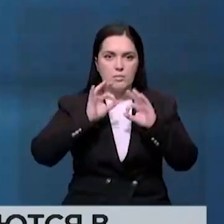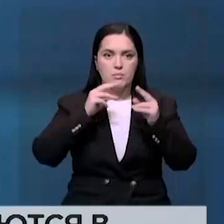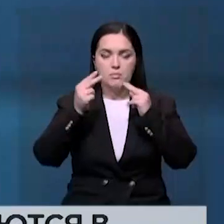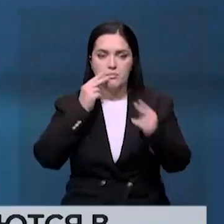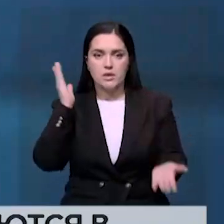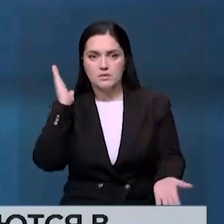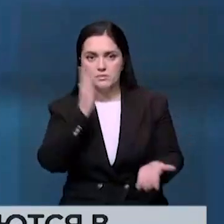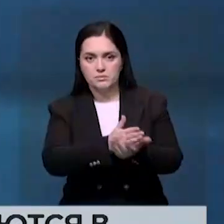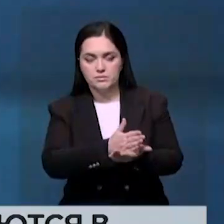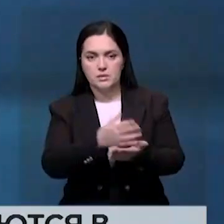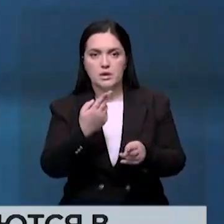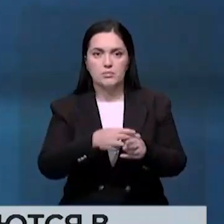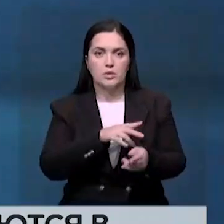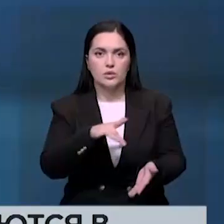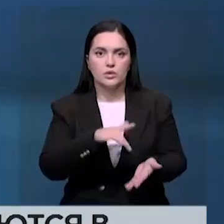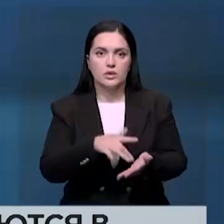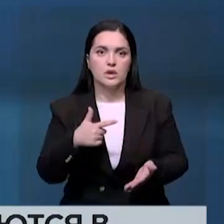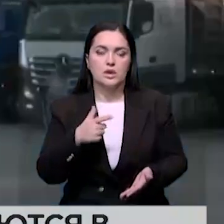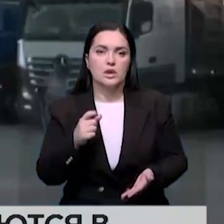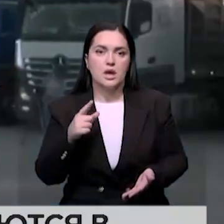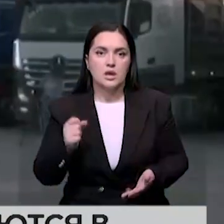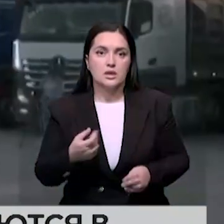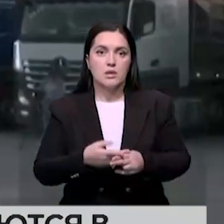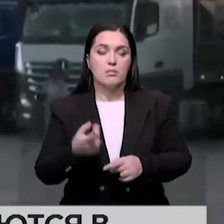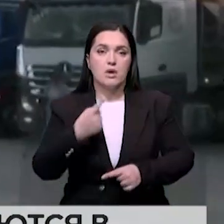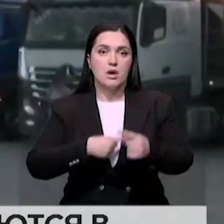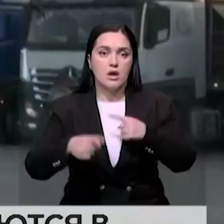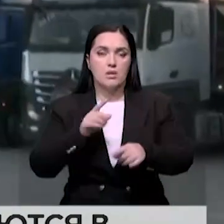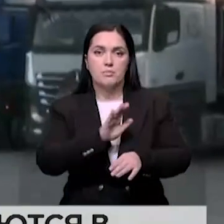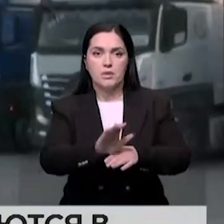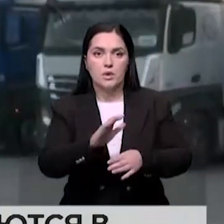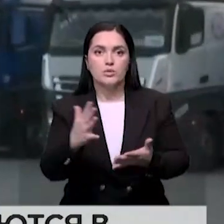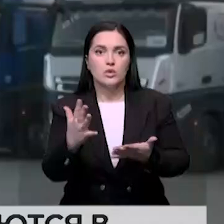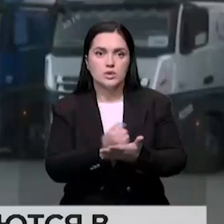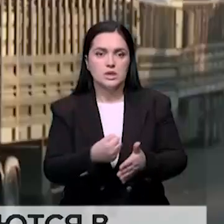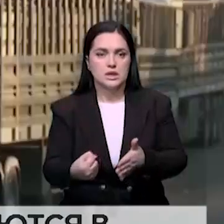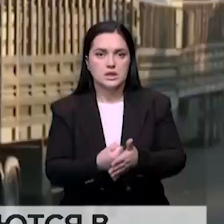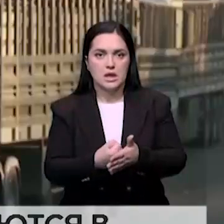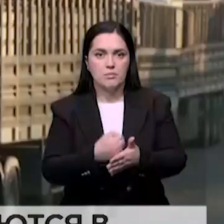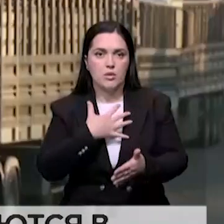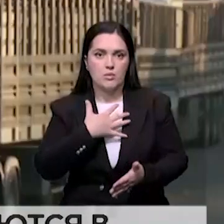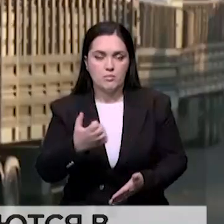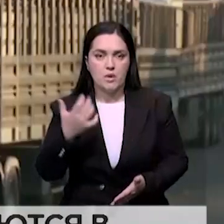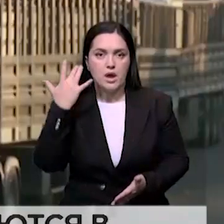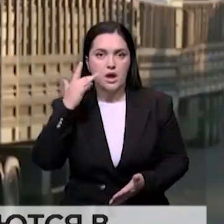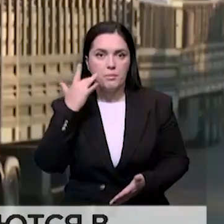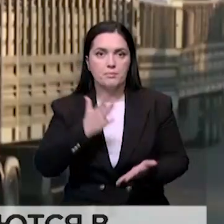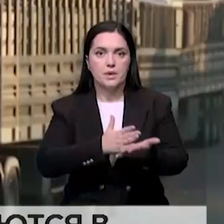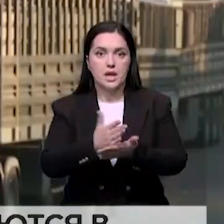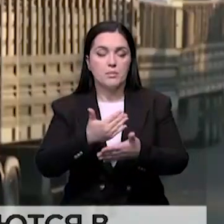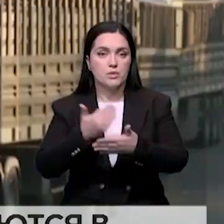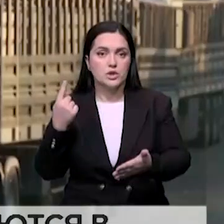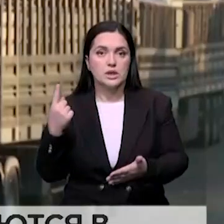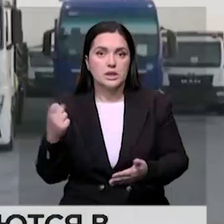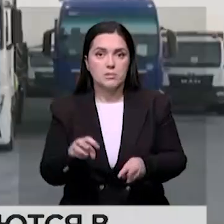запасами медикаментов и продовольствия направляются в сектор Газа. Возобновление поставок удалось добиться усилиями американских политиков.